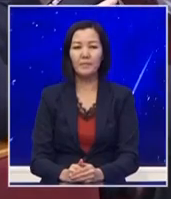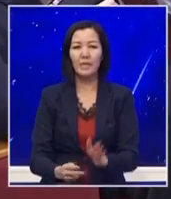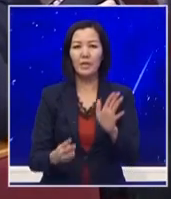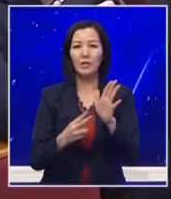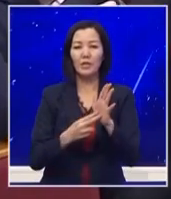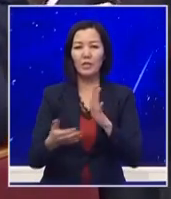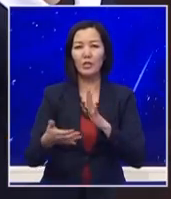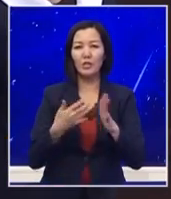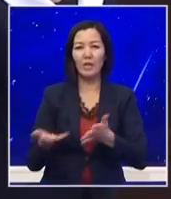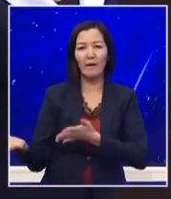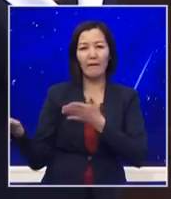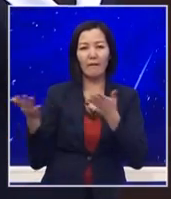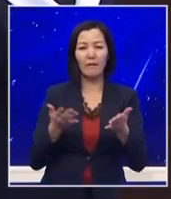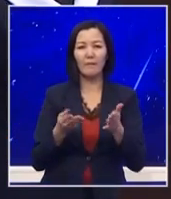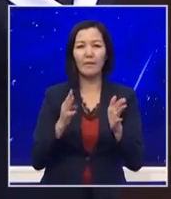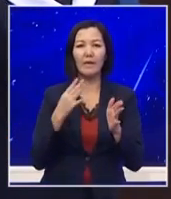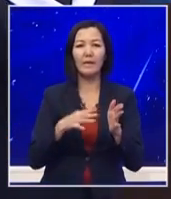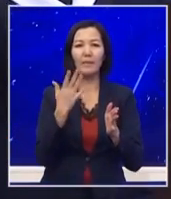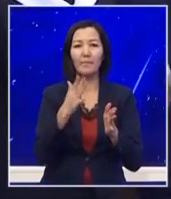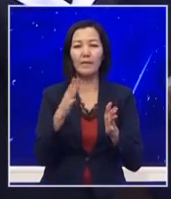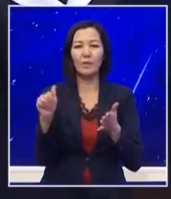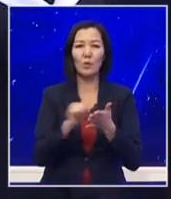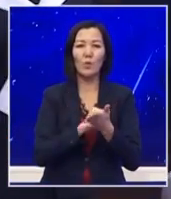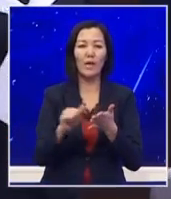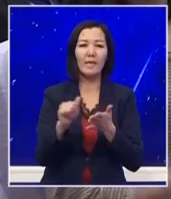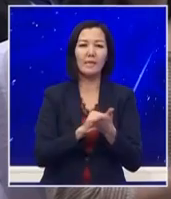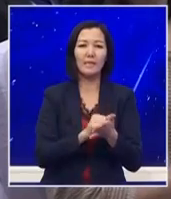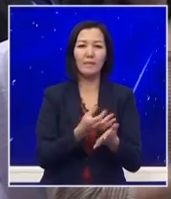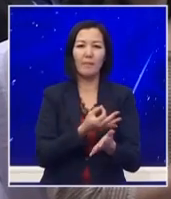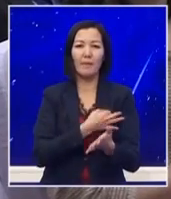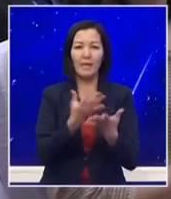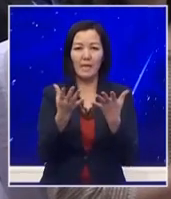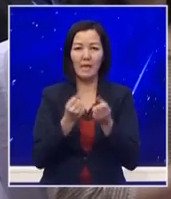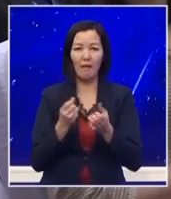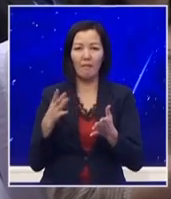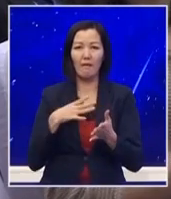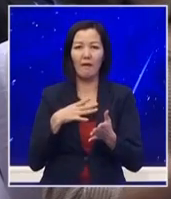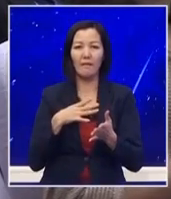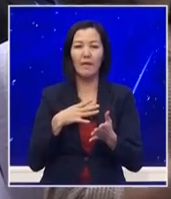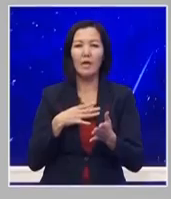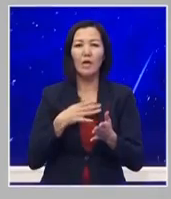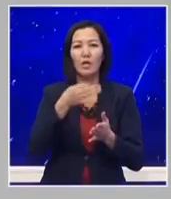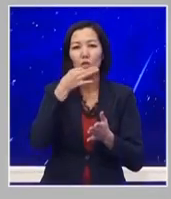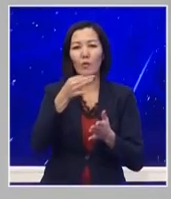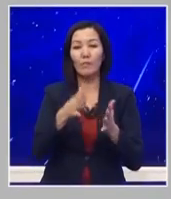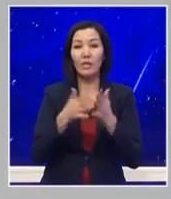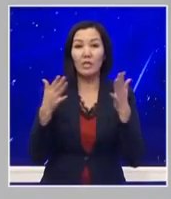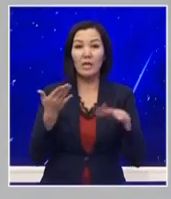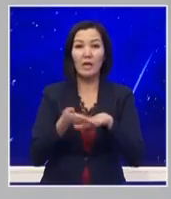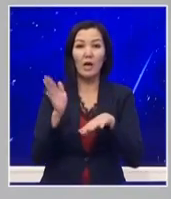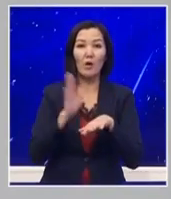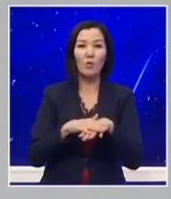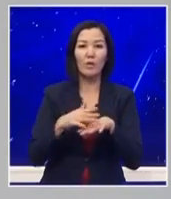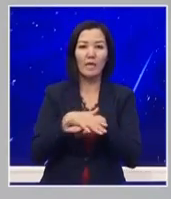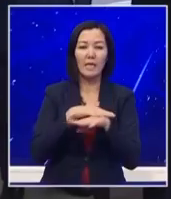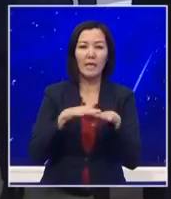7-ші шақырылым 45 депутат куәліктерімен белгілерін енді алған беті. Белгілілер беделділер, жауапкершілік жүгі ауыр,